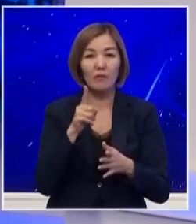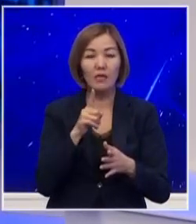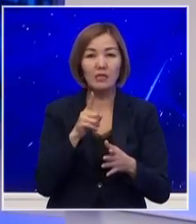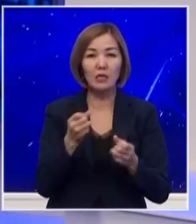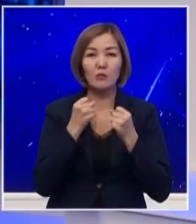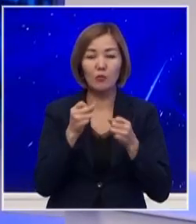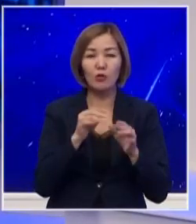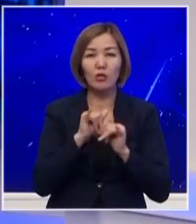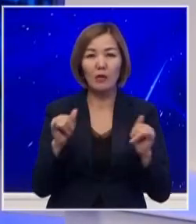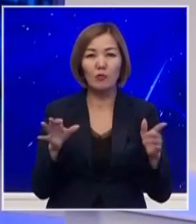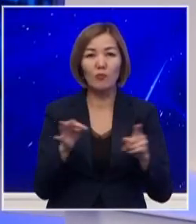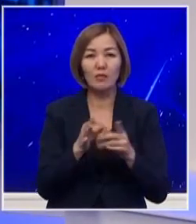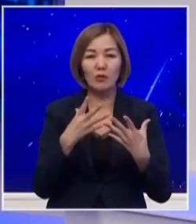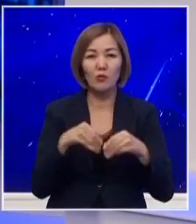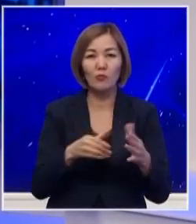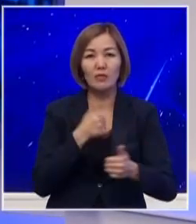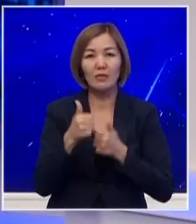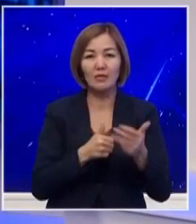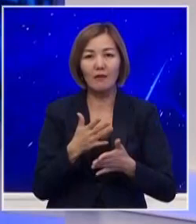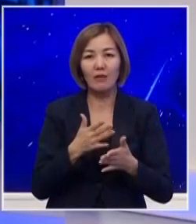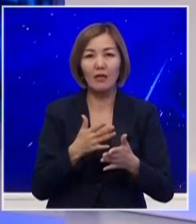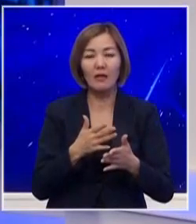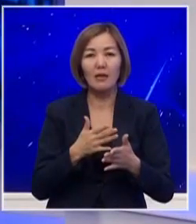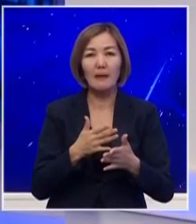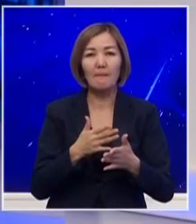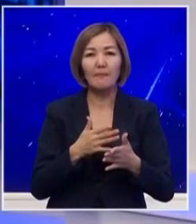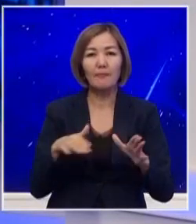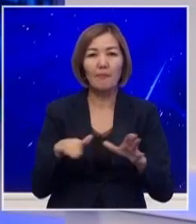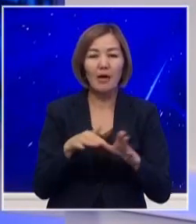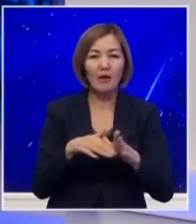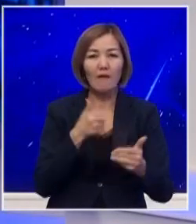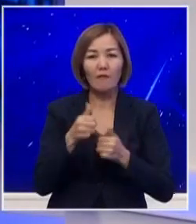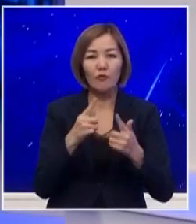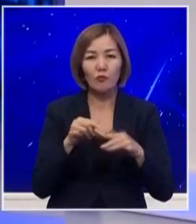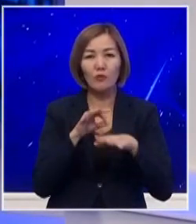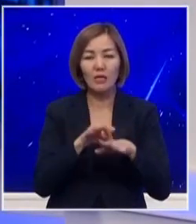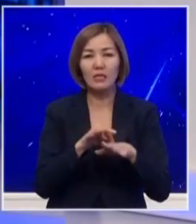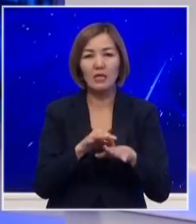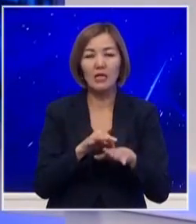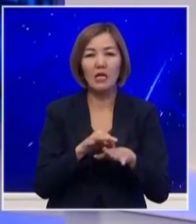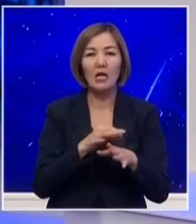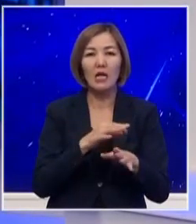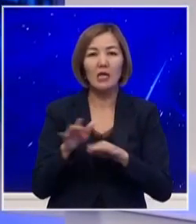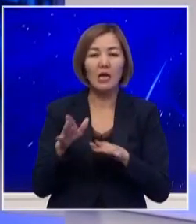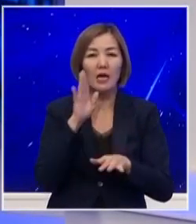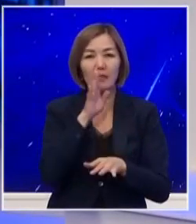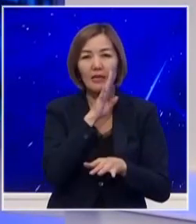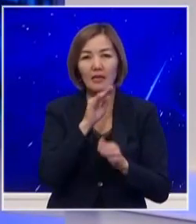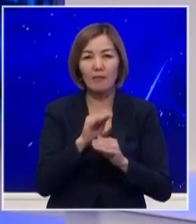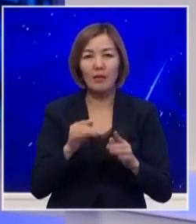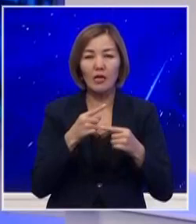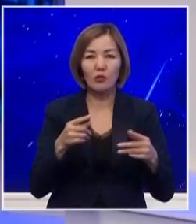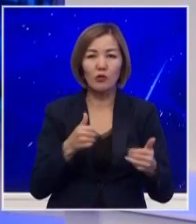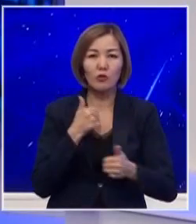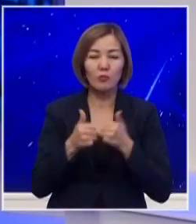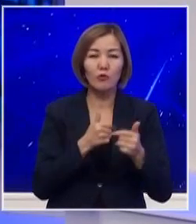жасөспірімдер арасында спортты дамыту мақсатында отбасылық эстафеталық марафон ұйымдастырылды. Шара барысында ата-аналар мен балалар түрлі